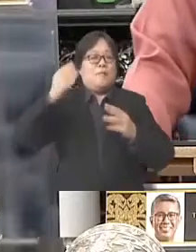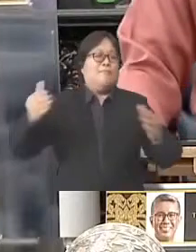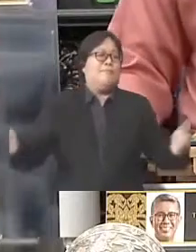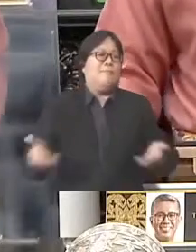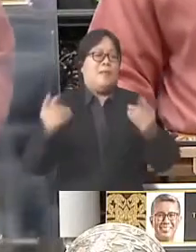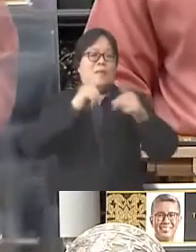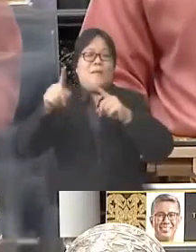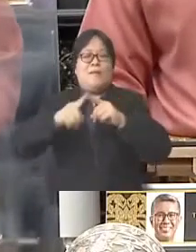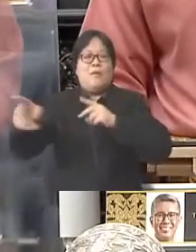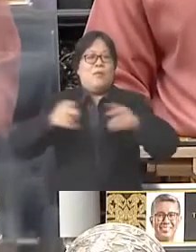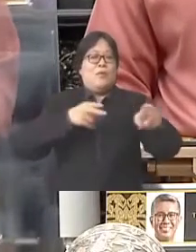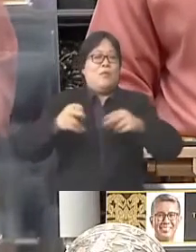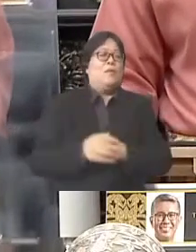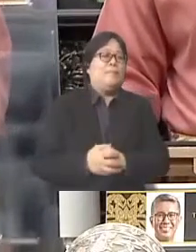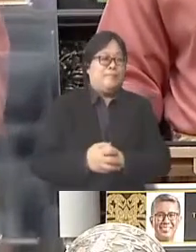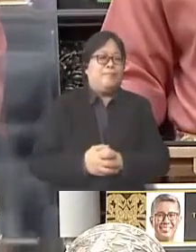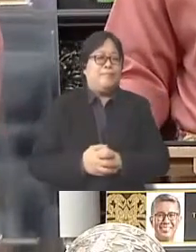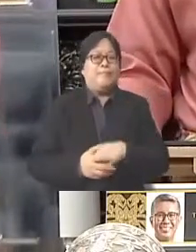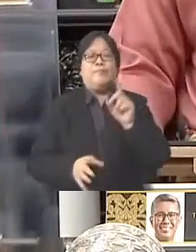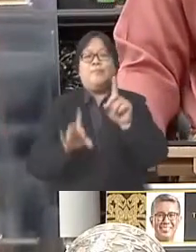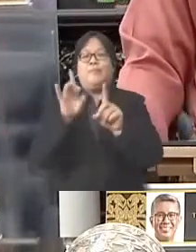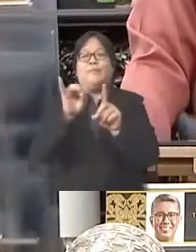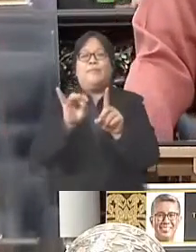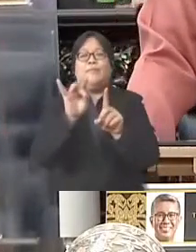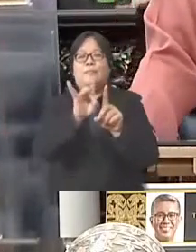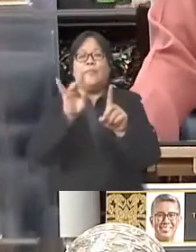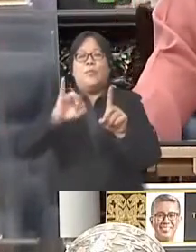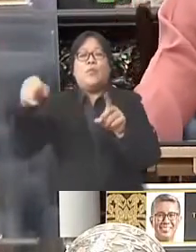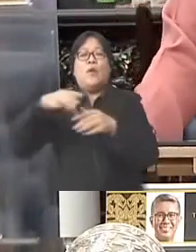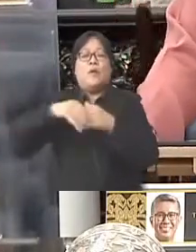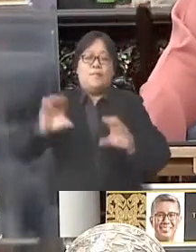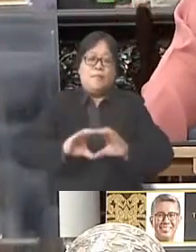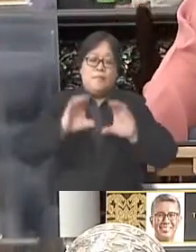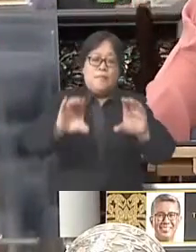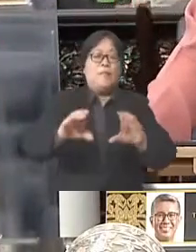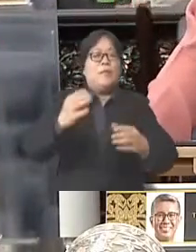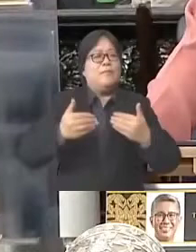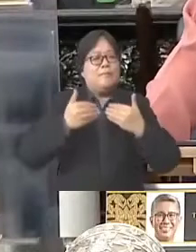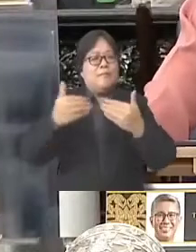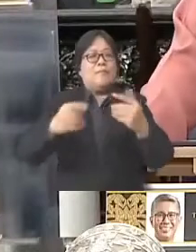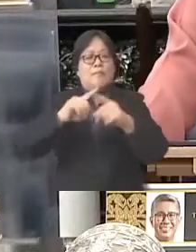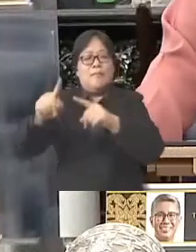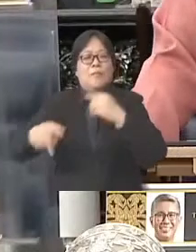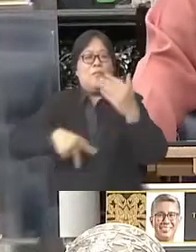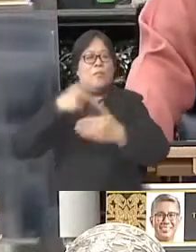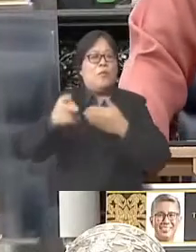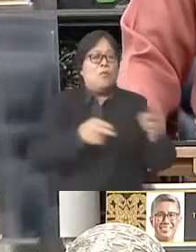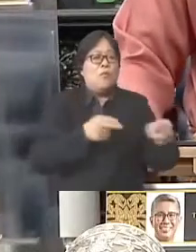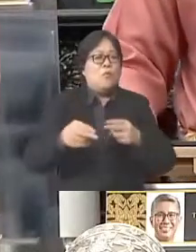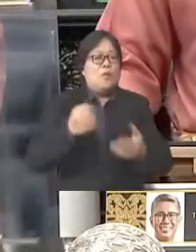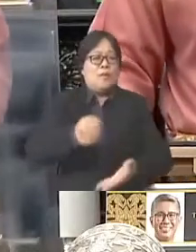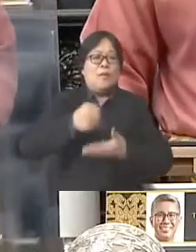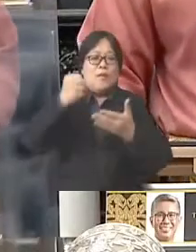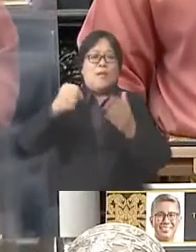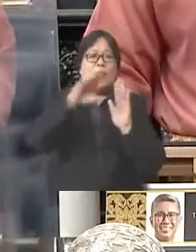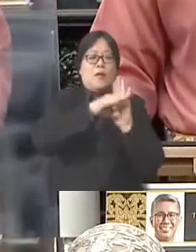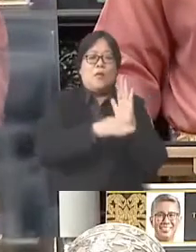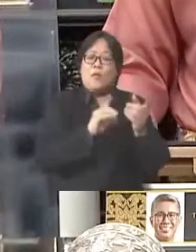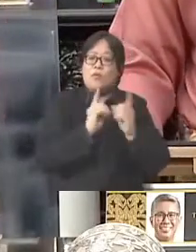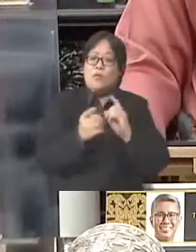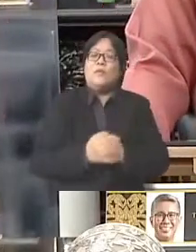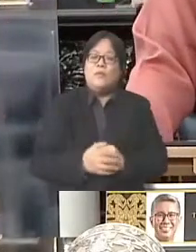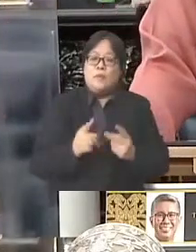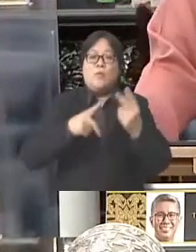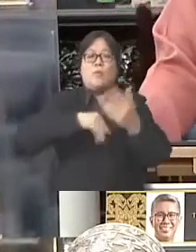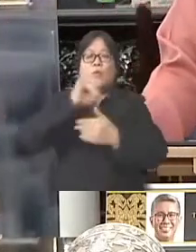berbagai inisiatif sejumlah 1-8 juta Ringgit disediakan antaranya untuk meneruskan perbagai inisiatif seperti dana kandungan digital